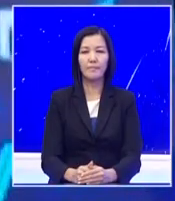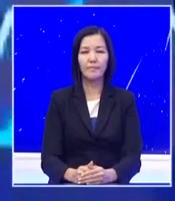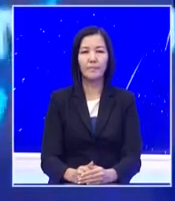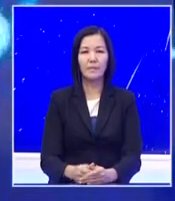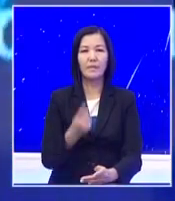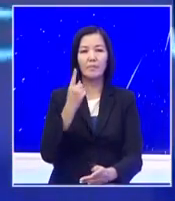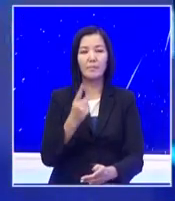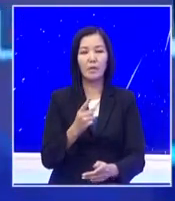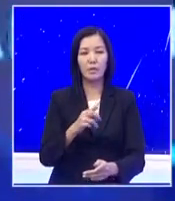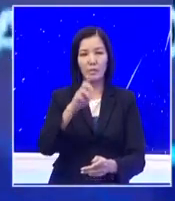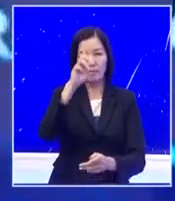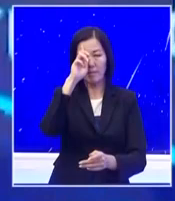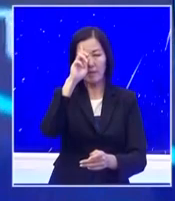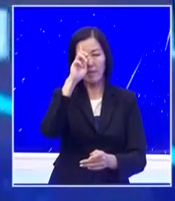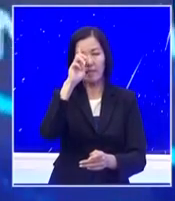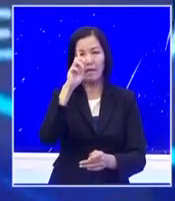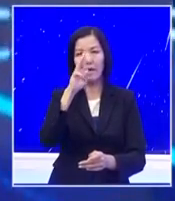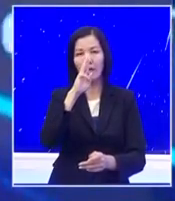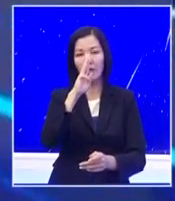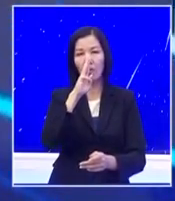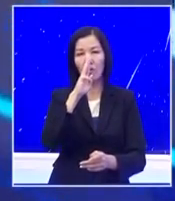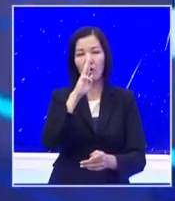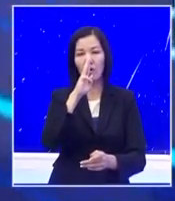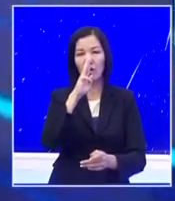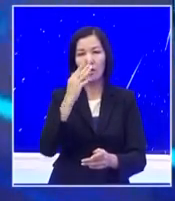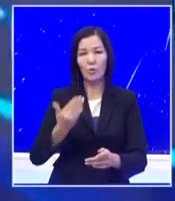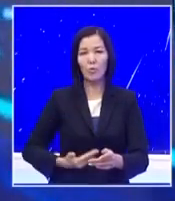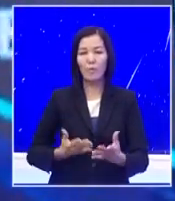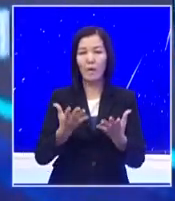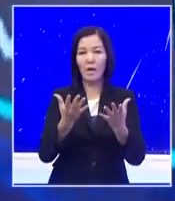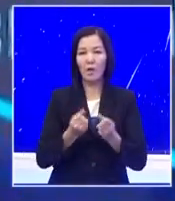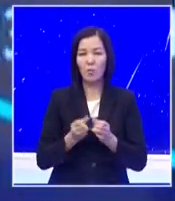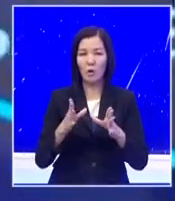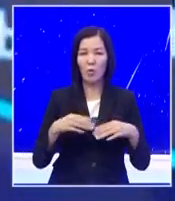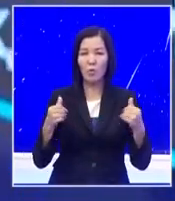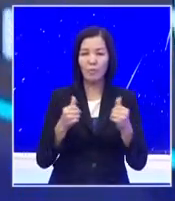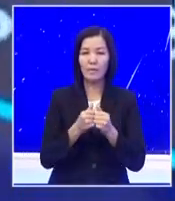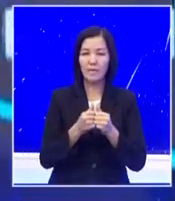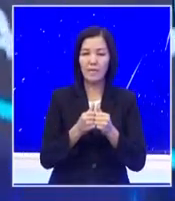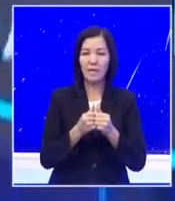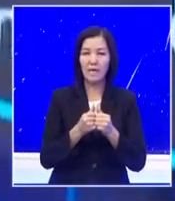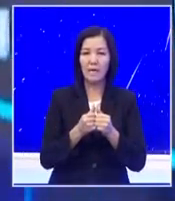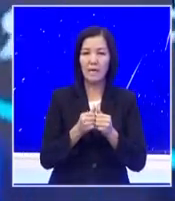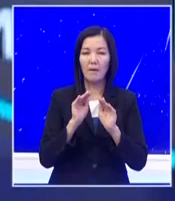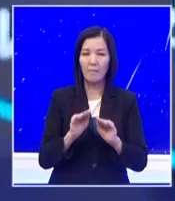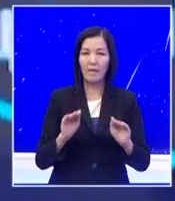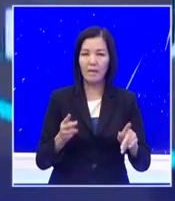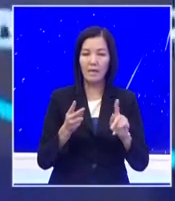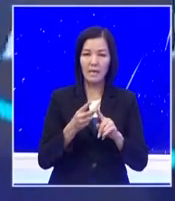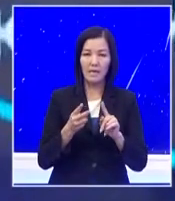Бірінші, мемлекеттік атаулы әлеметтік көмек алуға құқығы бар отбасылардан шыққан балаларға.